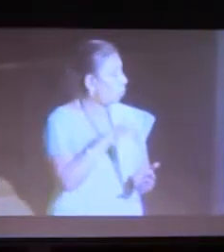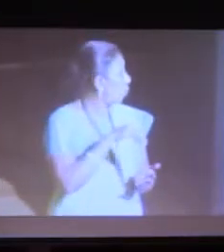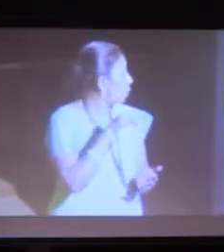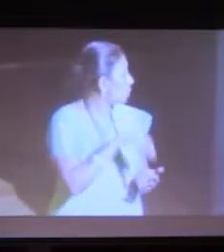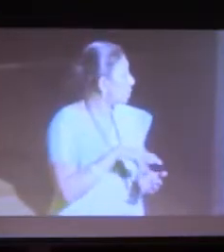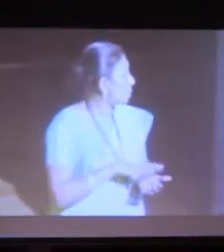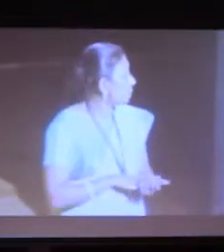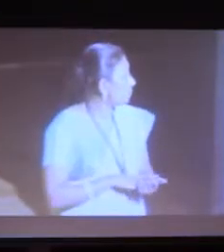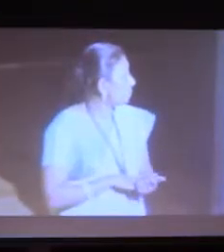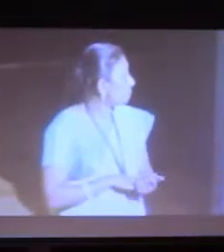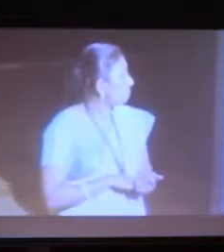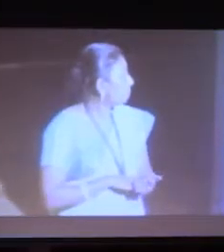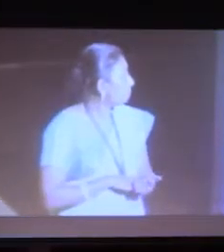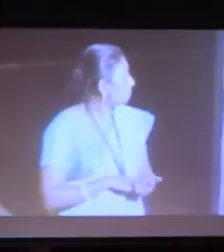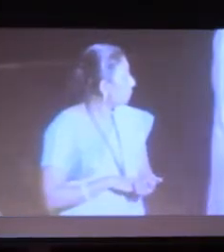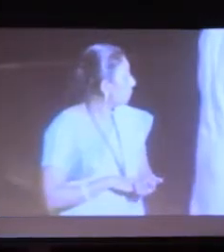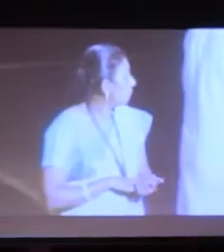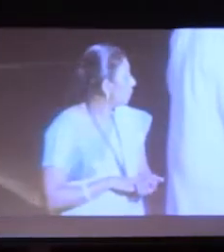റെഡിയാണോ എല്ലാരും?